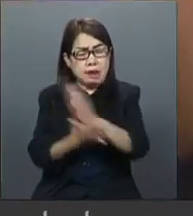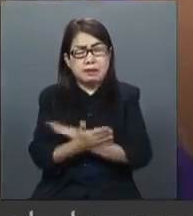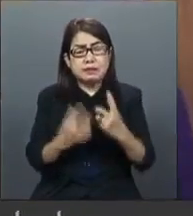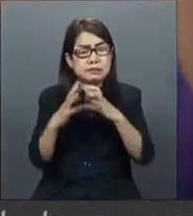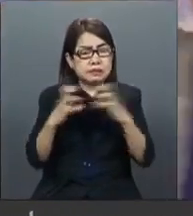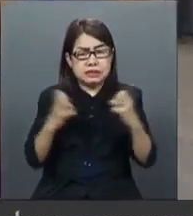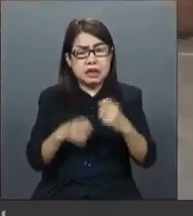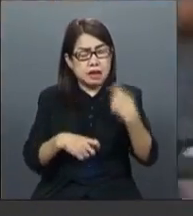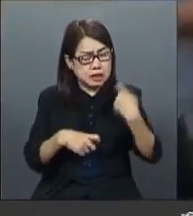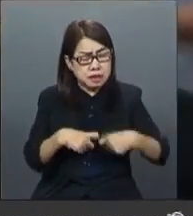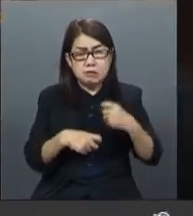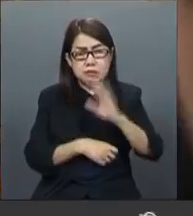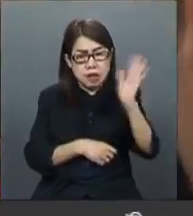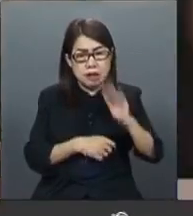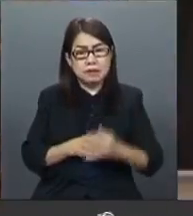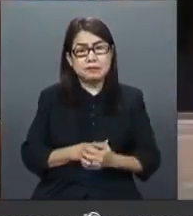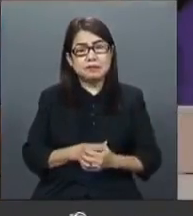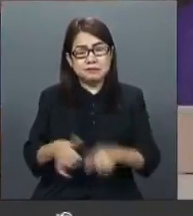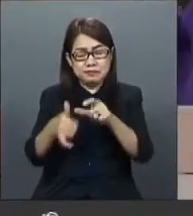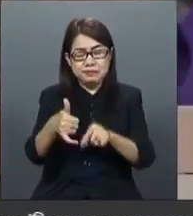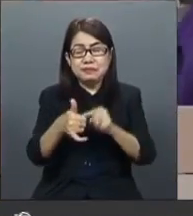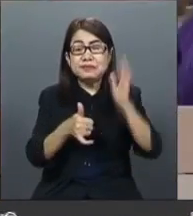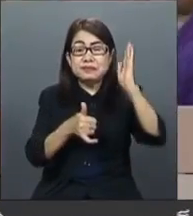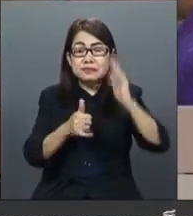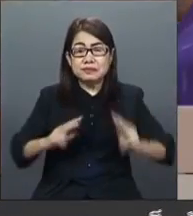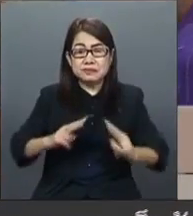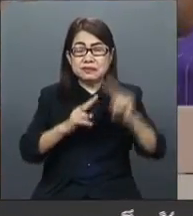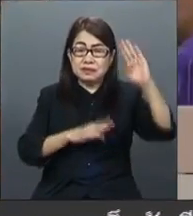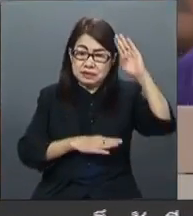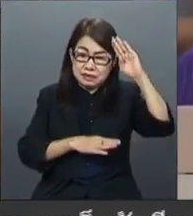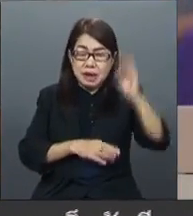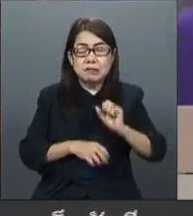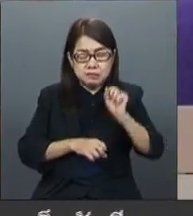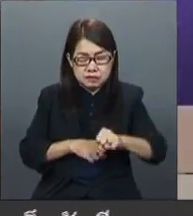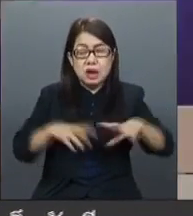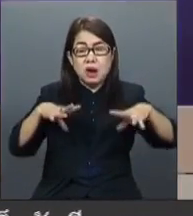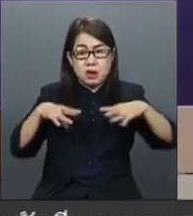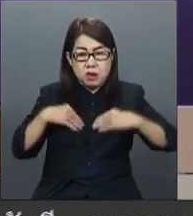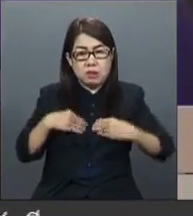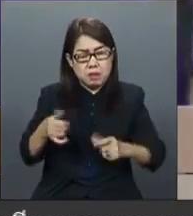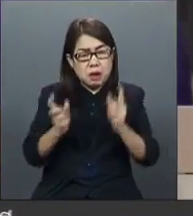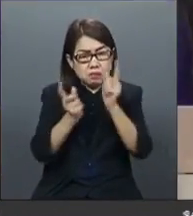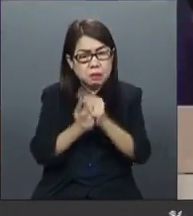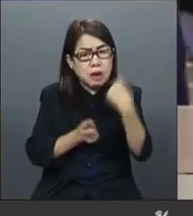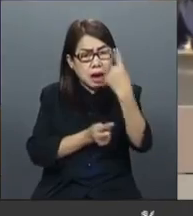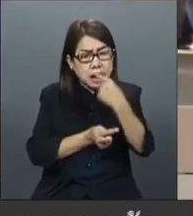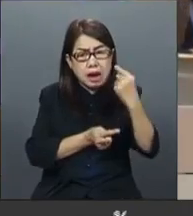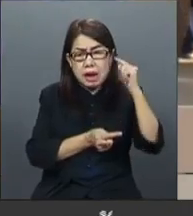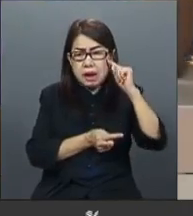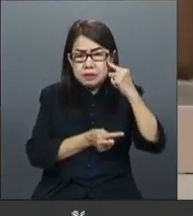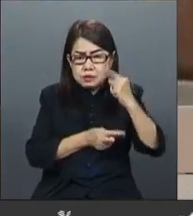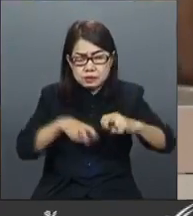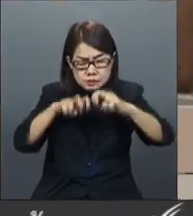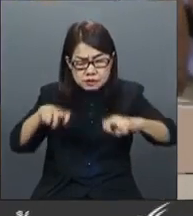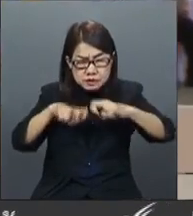พลตรีคงชีพตรันตวานิชโฆษกกระทรวงกลาโหมยอมรับว่าตรวจพบความพยายามเจาะข้อมูลเว็บไซต์ของกระทรวงกลาโหมเพื่อแสดง